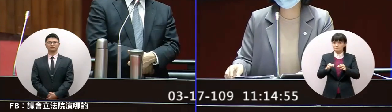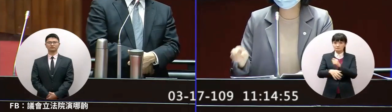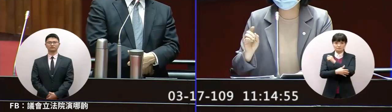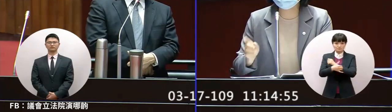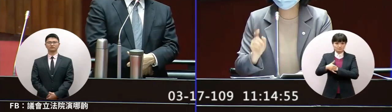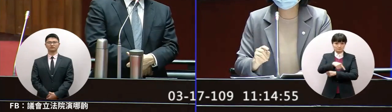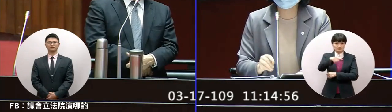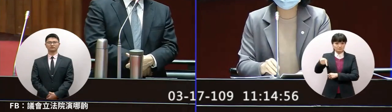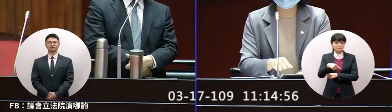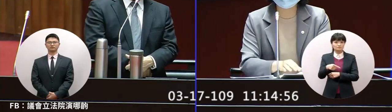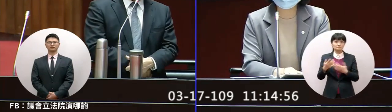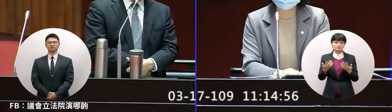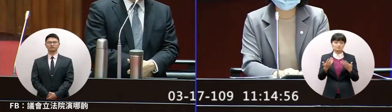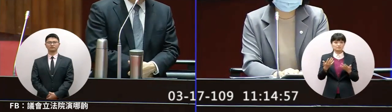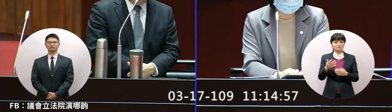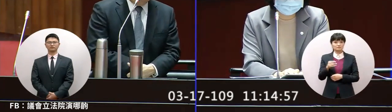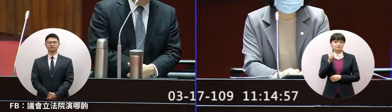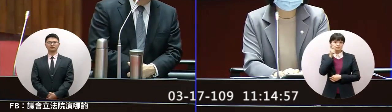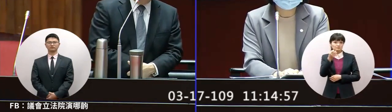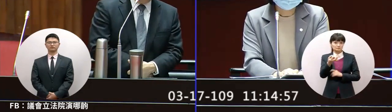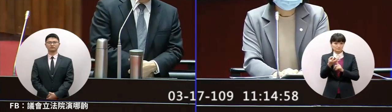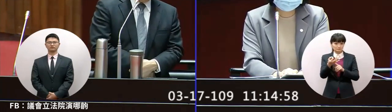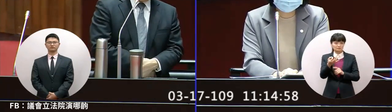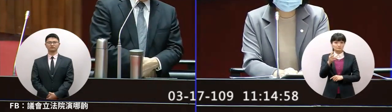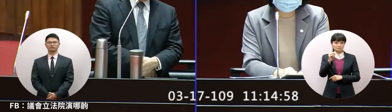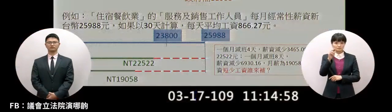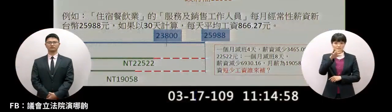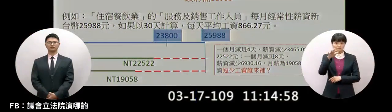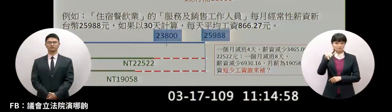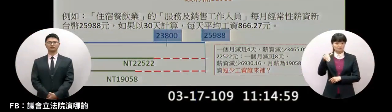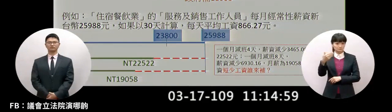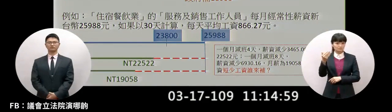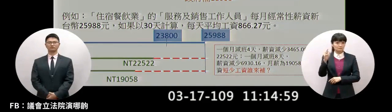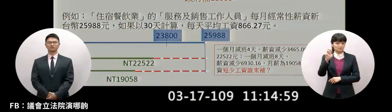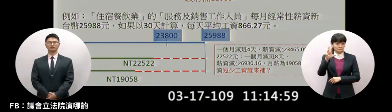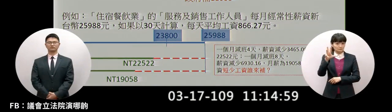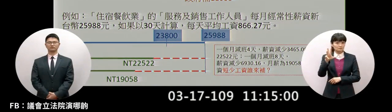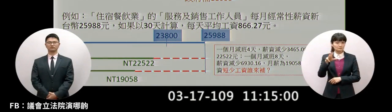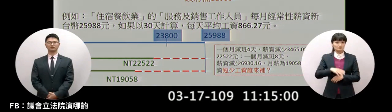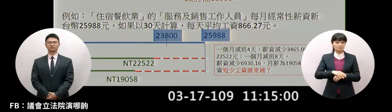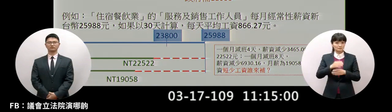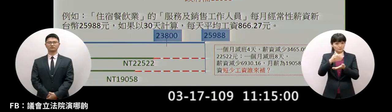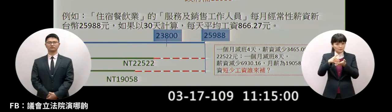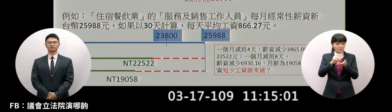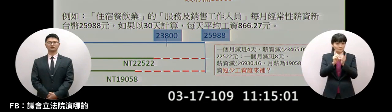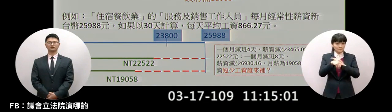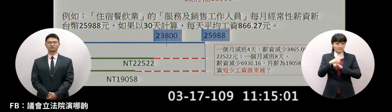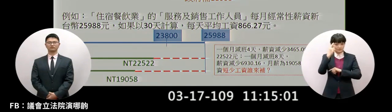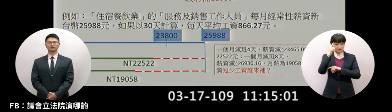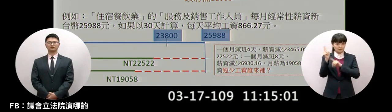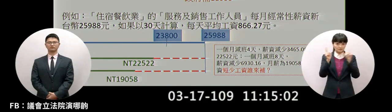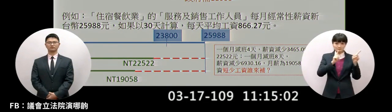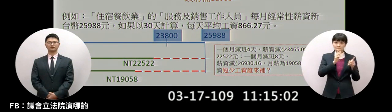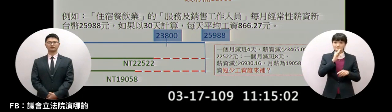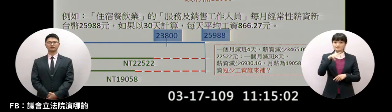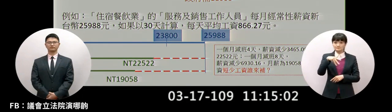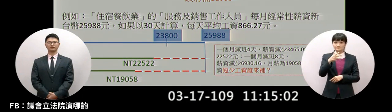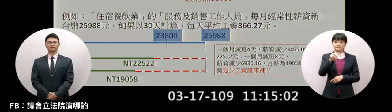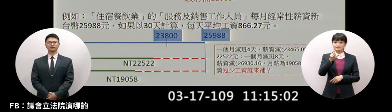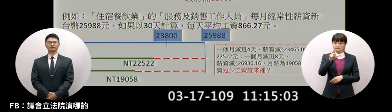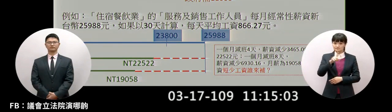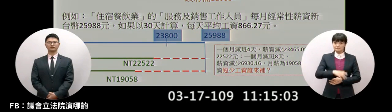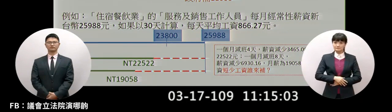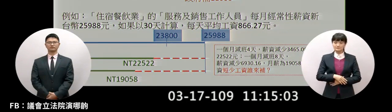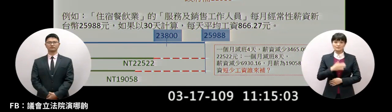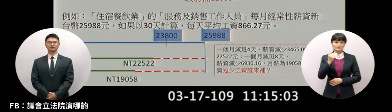用高一点25988来算，然后平均一天的薪资是866，如果他一个